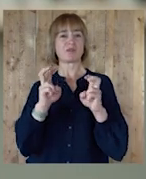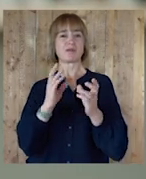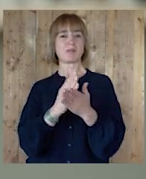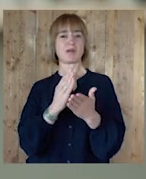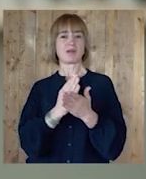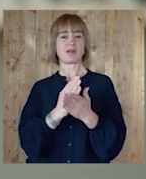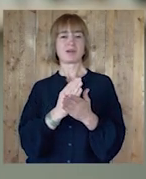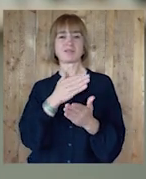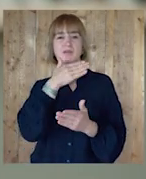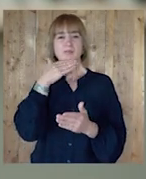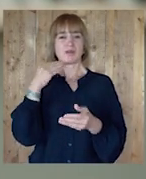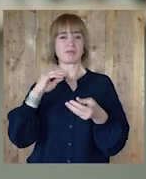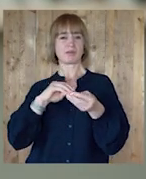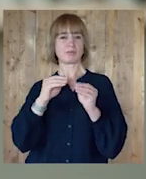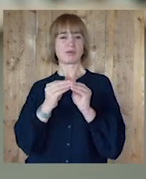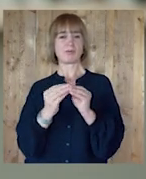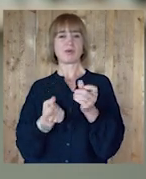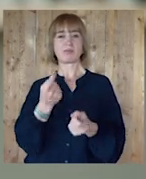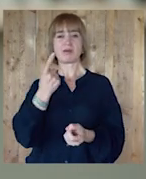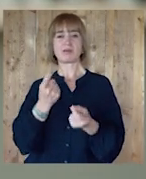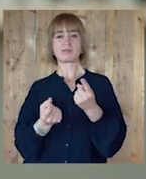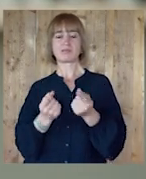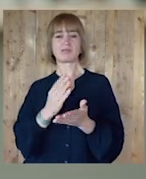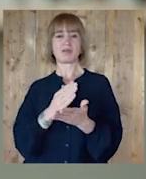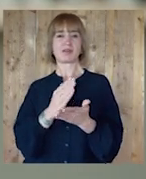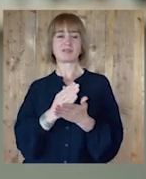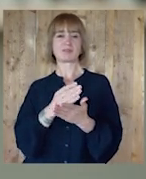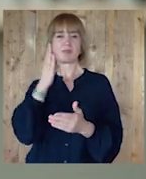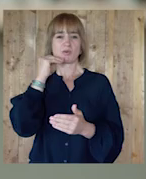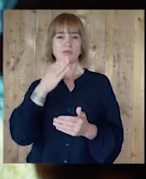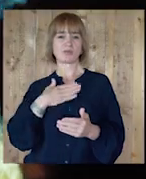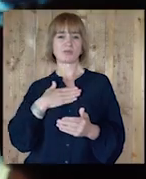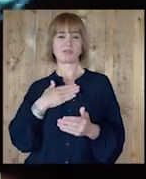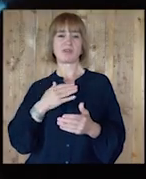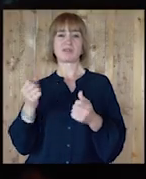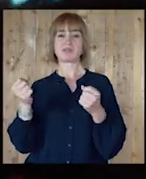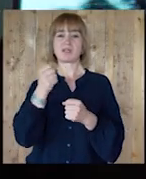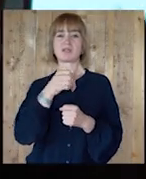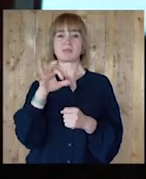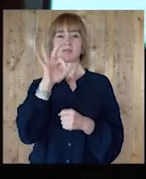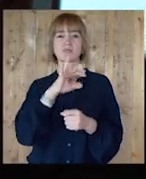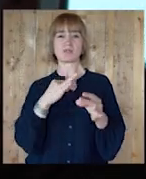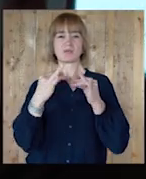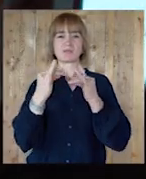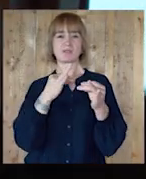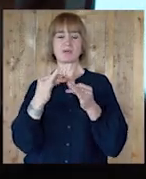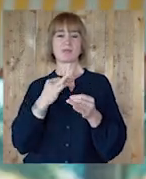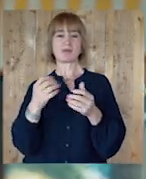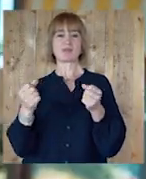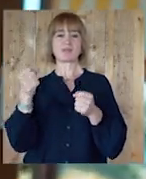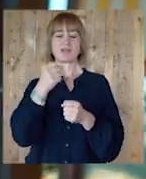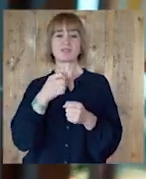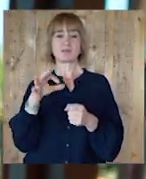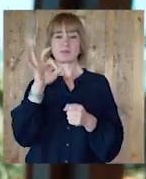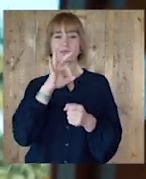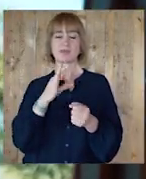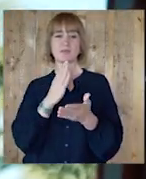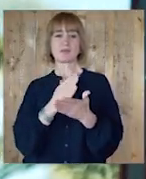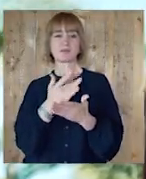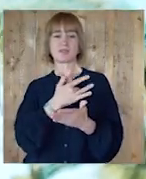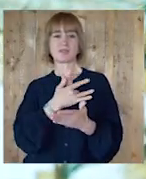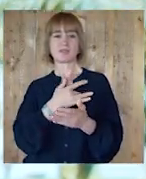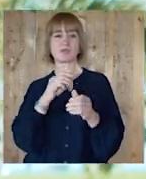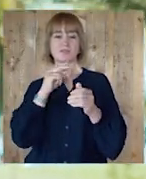დაკავშირებით. დასაქმება ეს ერთ-ერთი მსხვილი სფეროა, სადაც ბევრი პრობლემა არის ხილული და როდესაც ჩვენ დასაქმებაზე